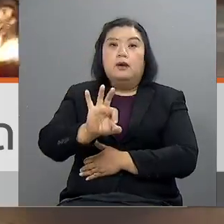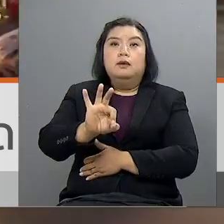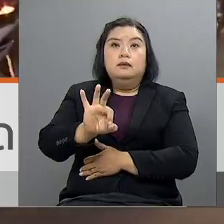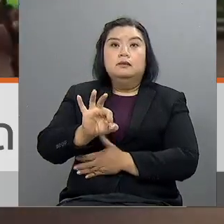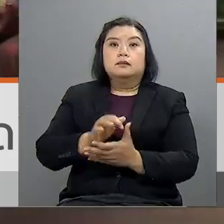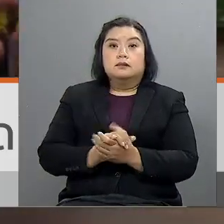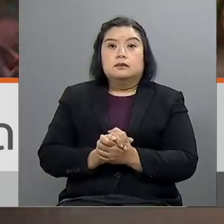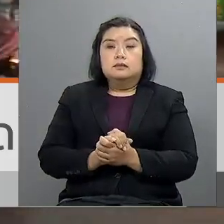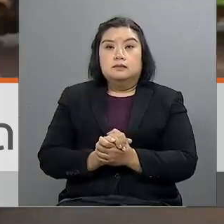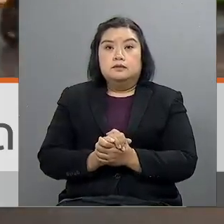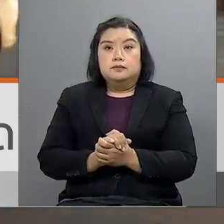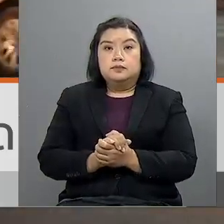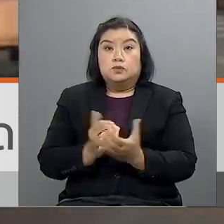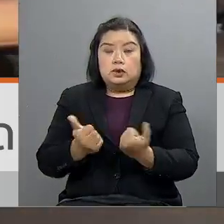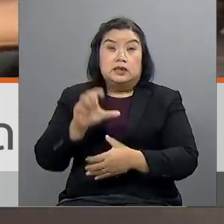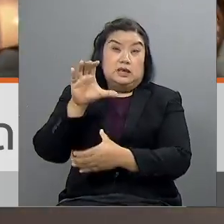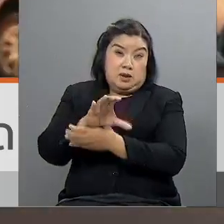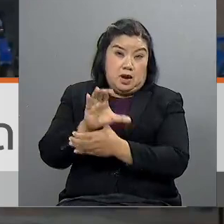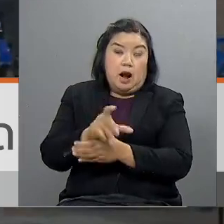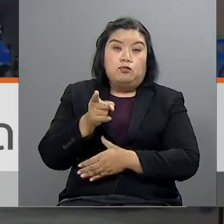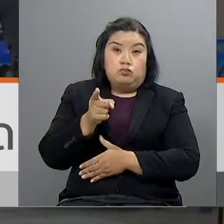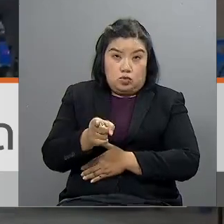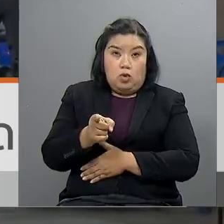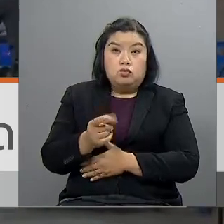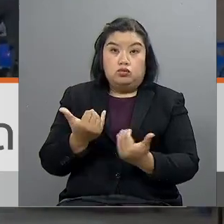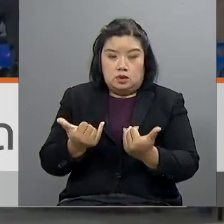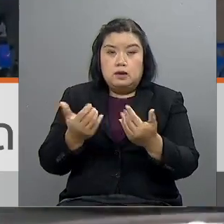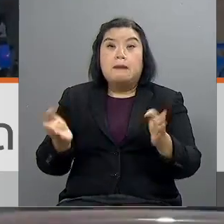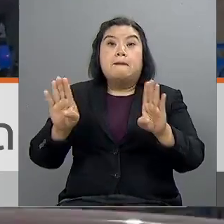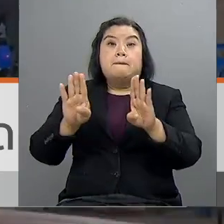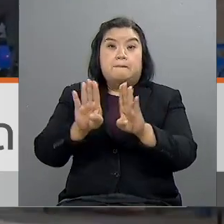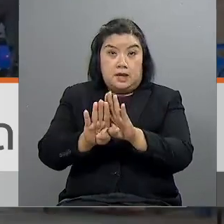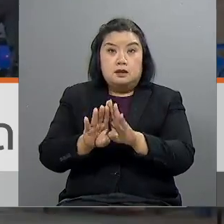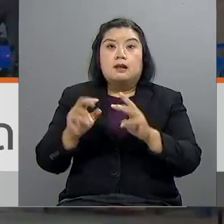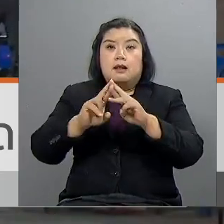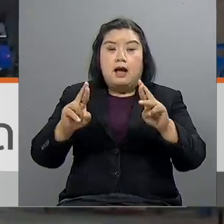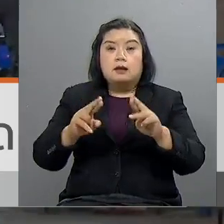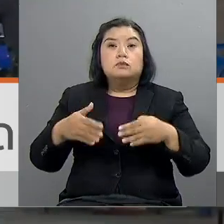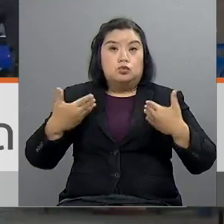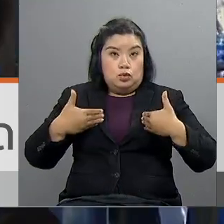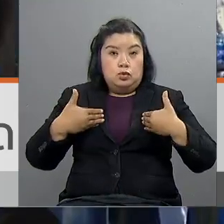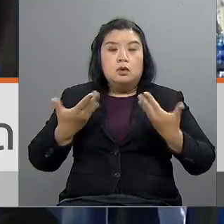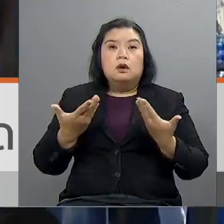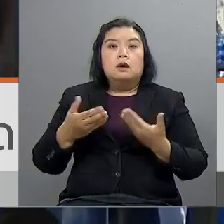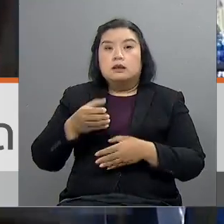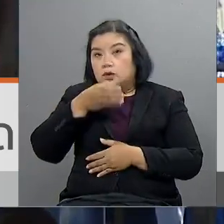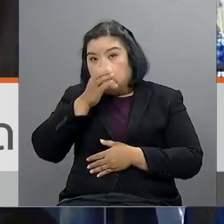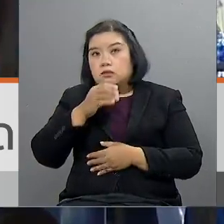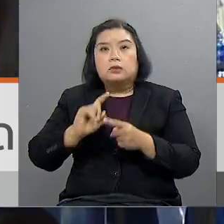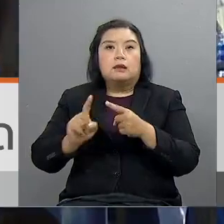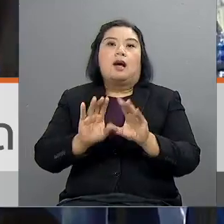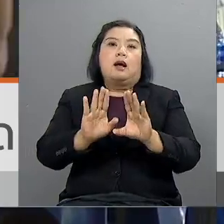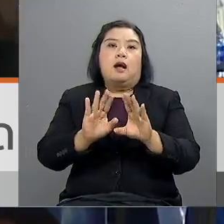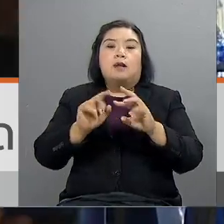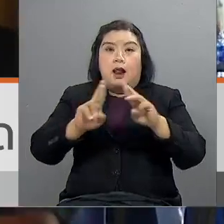พื้นที่ควบคุมสูงสุดจังคงให้ปิดผับบาร์คาราโอเกะแต่ว่าร้านอาหารให้นั่งรับประทานได้แบบเว้นระยะ